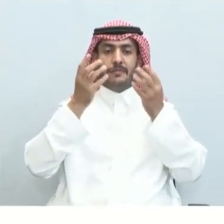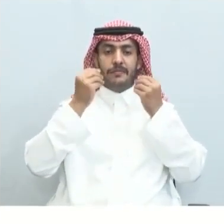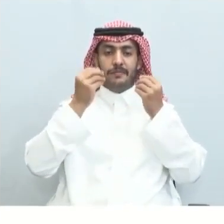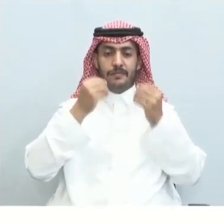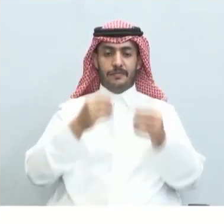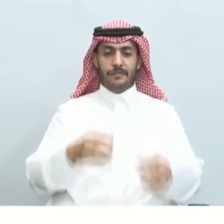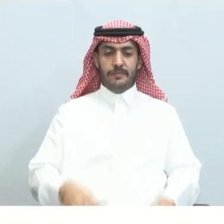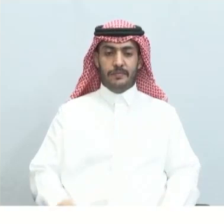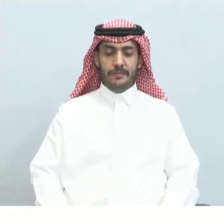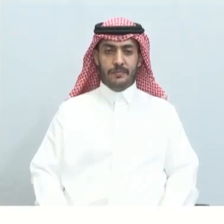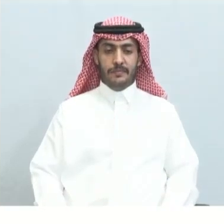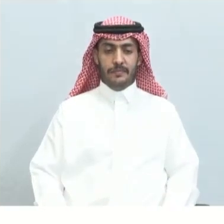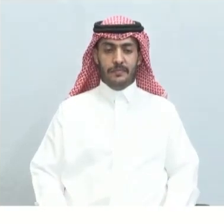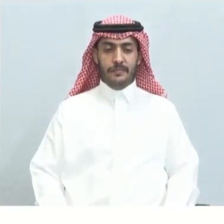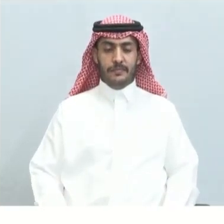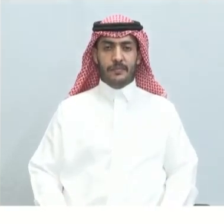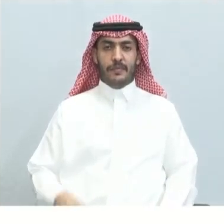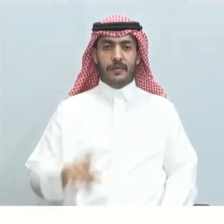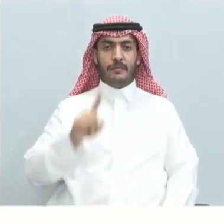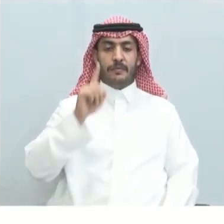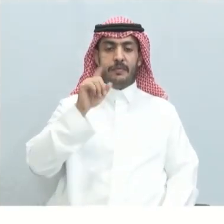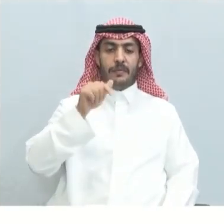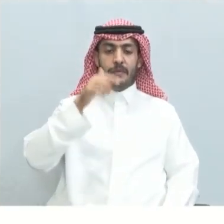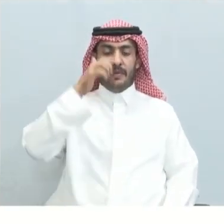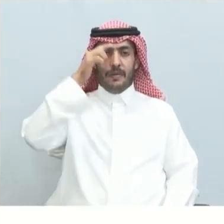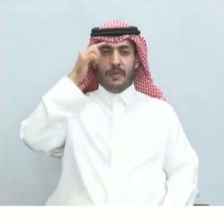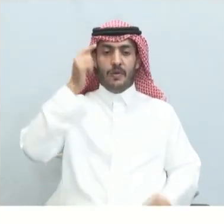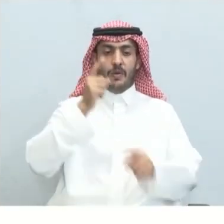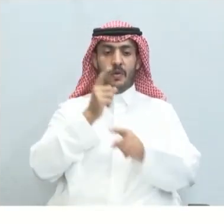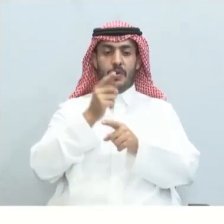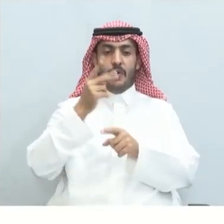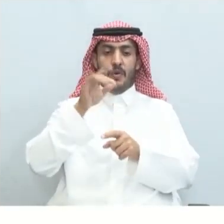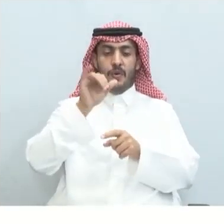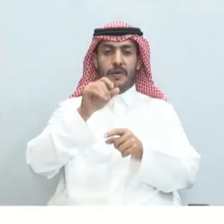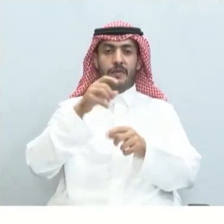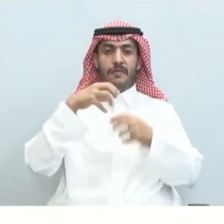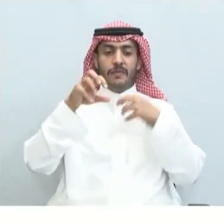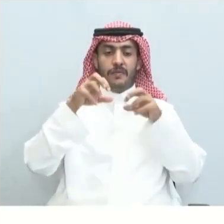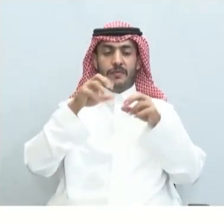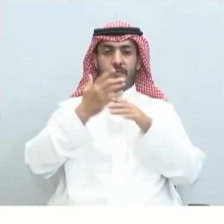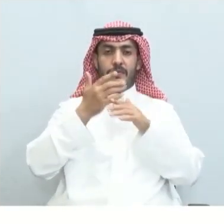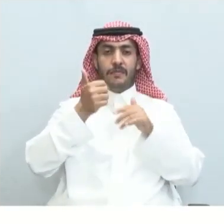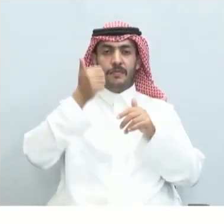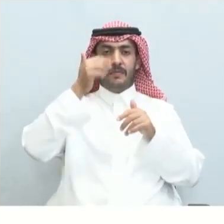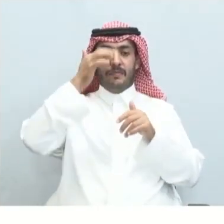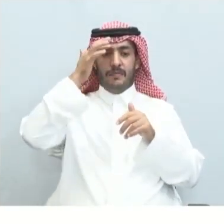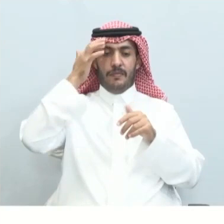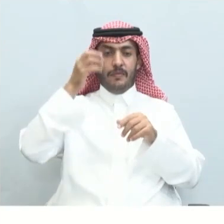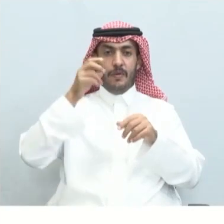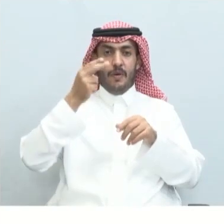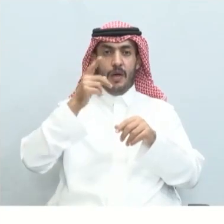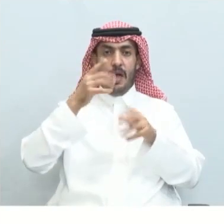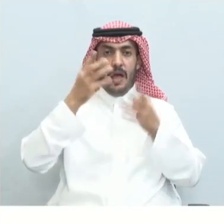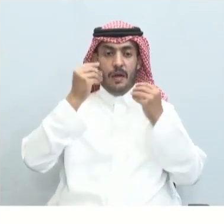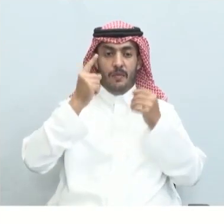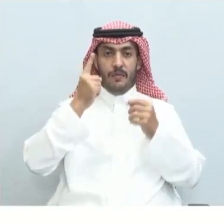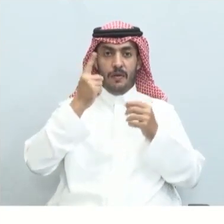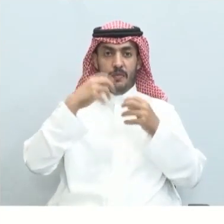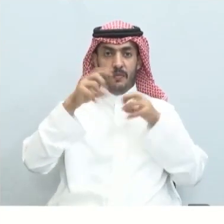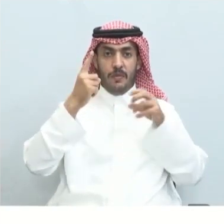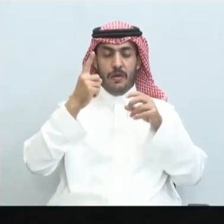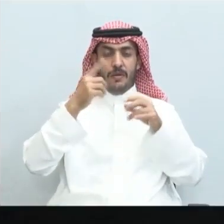حولنا لكن يا ترى هل للعلوم فروع ام هو علم واحد نحن